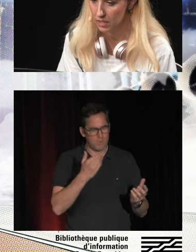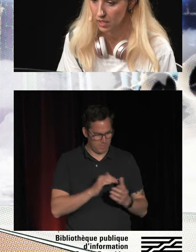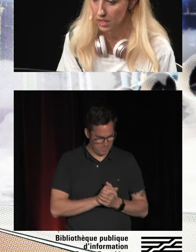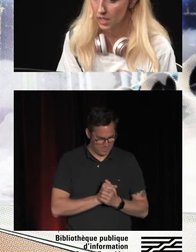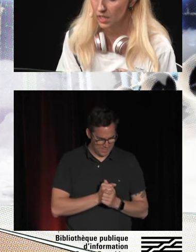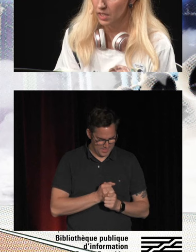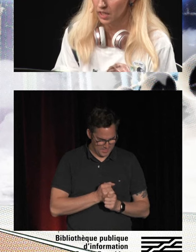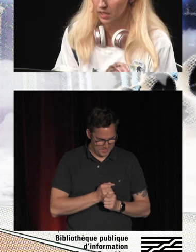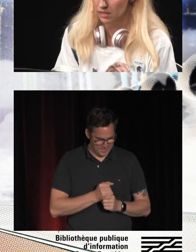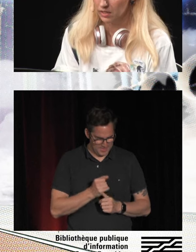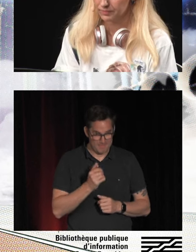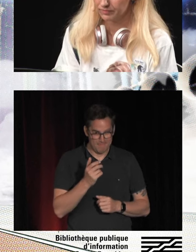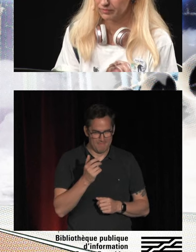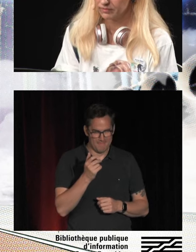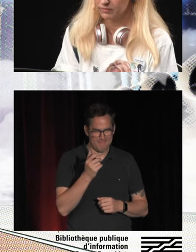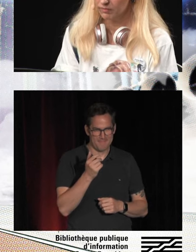réagira pas.